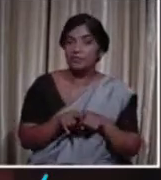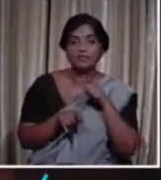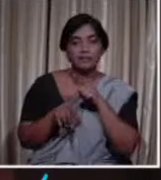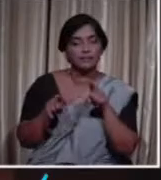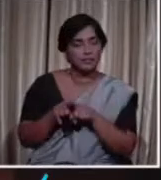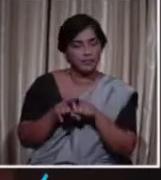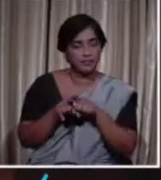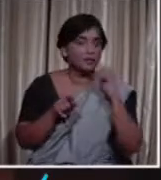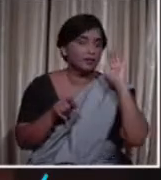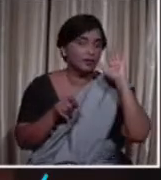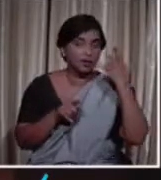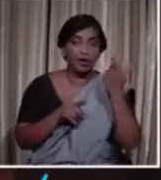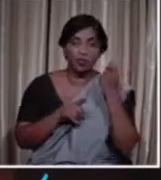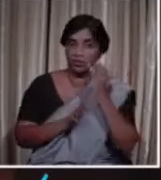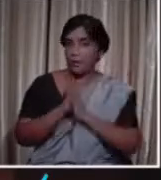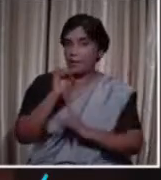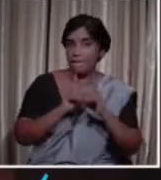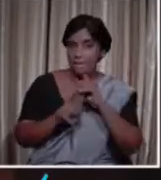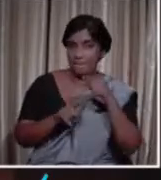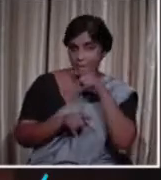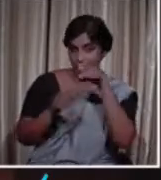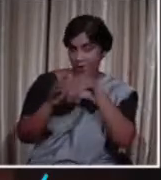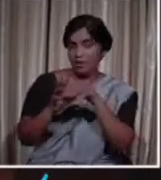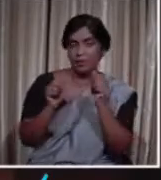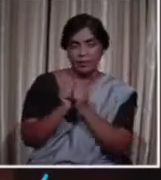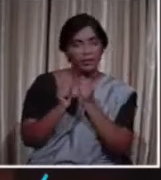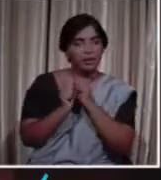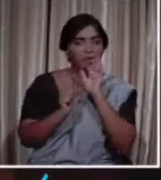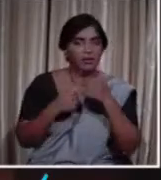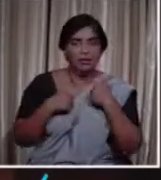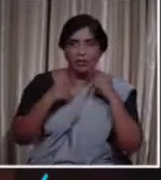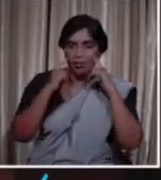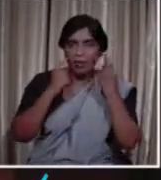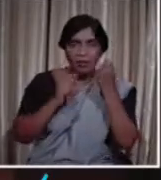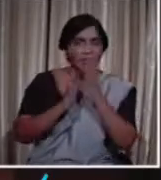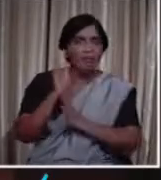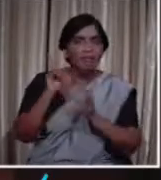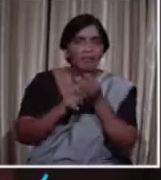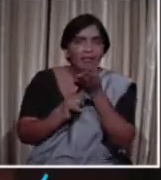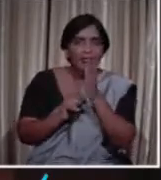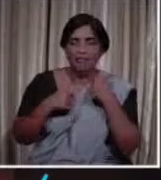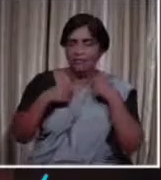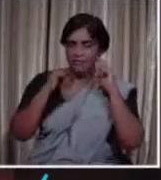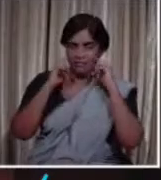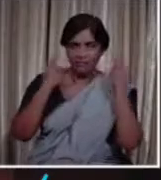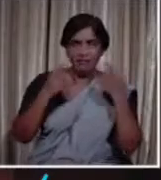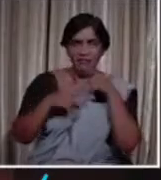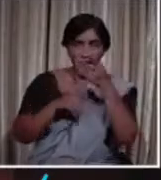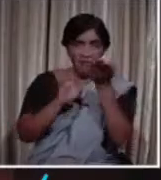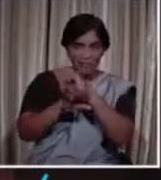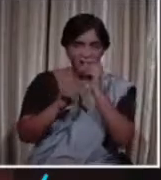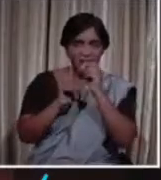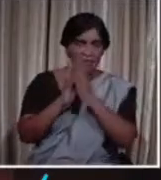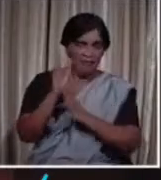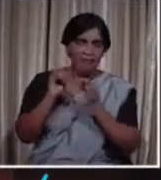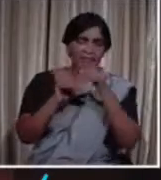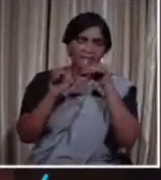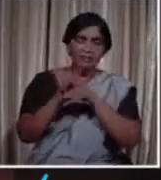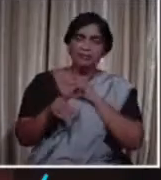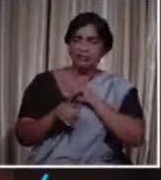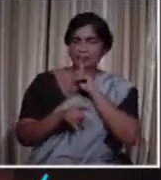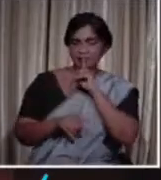වගේම විශේෂයෙන්ම මේ මුදල් අමාත්‍යංශයෙන් කෙරෙන්න ඕන වැඩ මම දන්නේ නැහැ දැන් මුදල් අමාත්‍යවරයා කවුද කියලා ඔබතුමා හිටපු අමාත්‍යවරයා හින්දා මේ